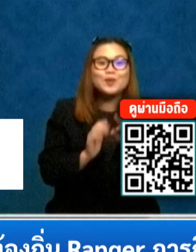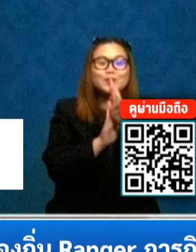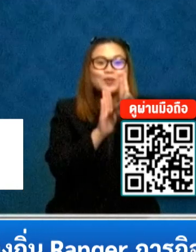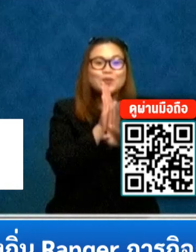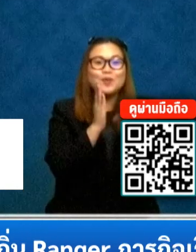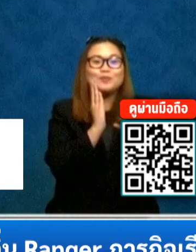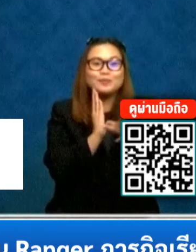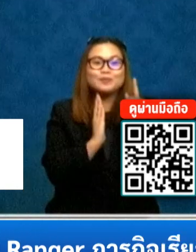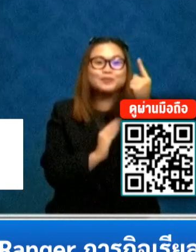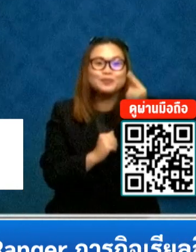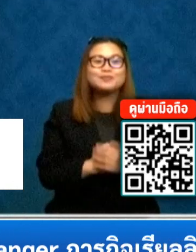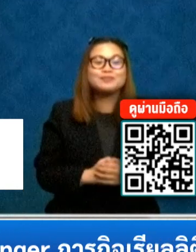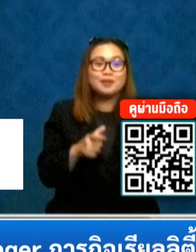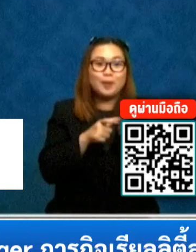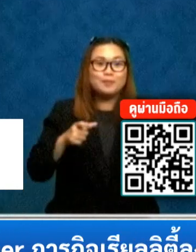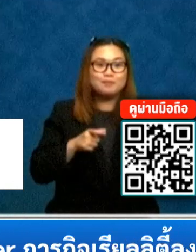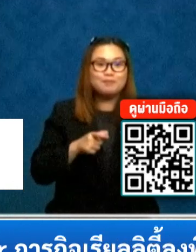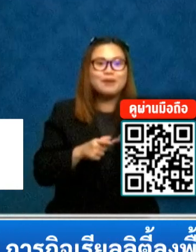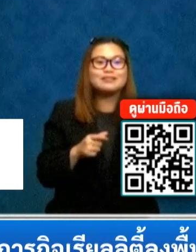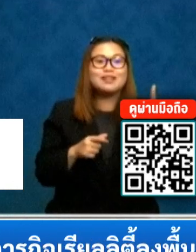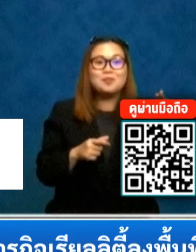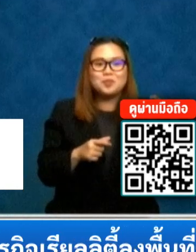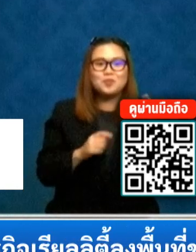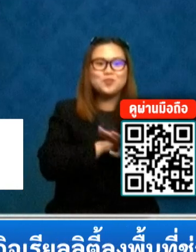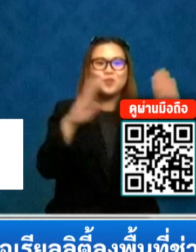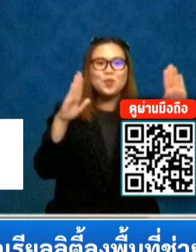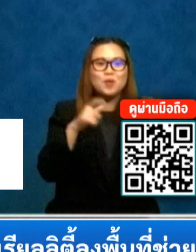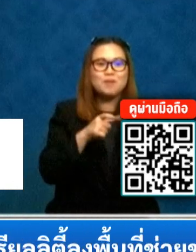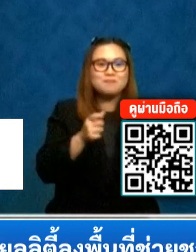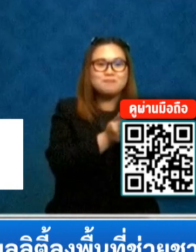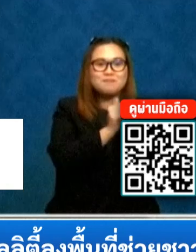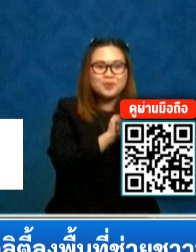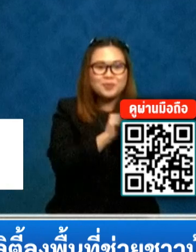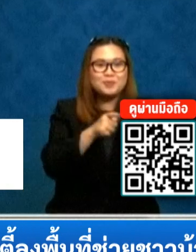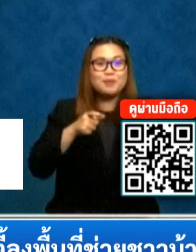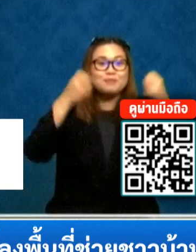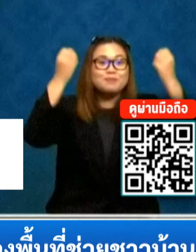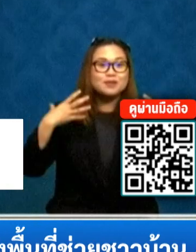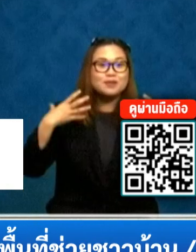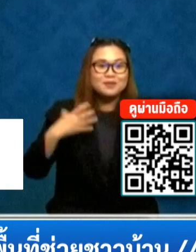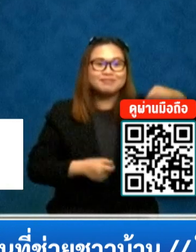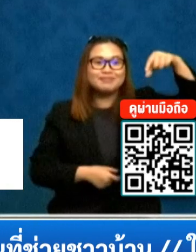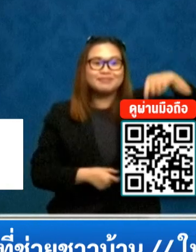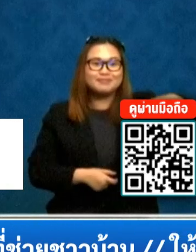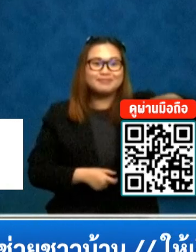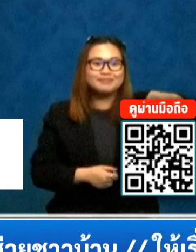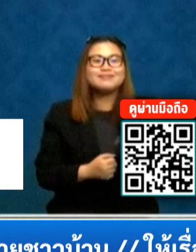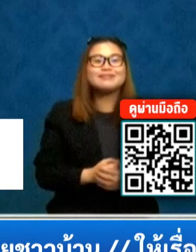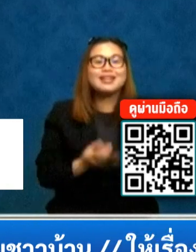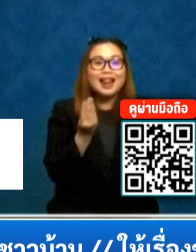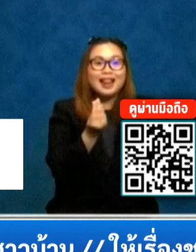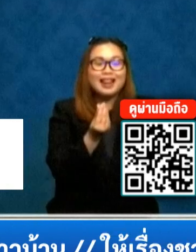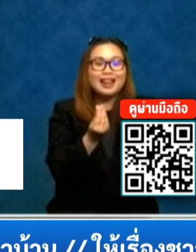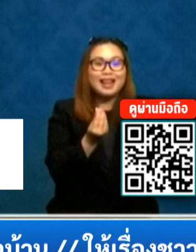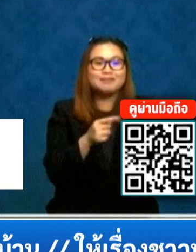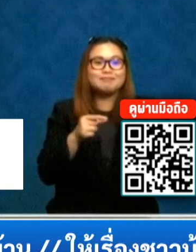30บาทรักษาทุกที่โดยบัตรประชาชนใบเดียวเนี่ยมีการกรอกข้อมูลนะครับใช้เลข13หลักอันนี้ก็จะเป็นตัวที่